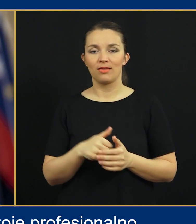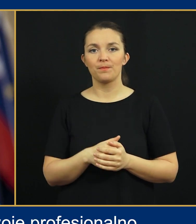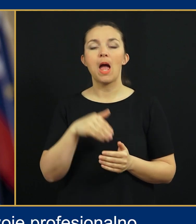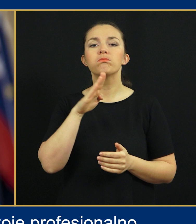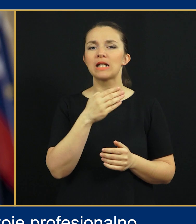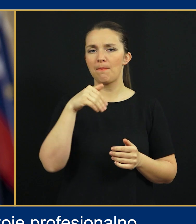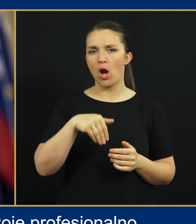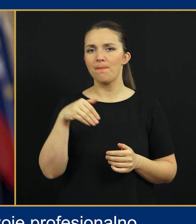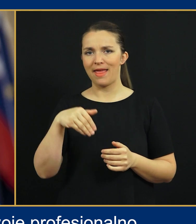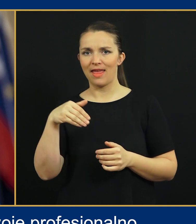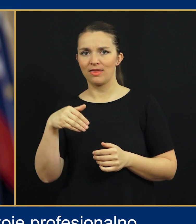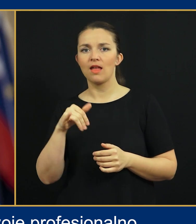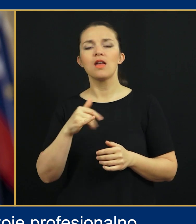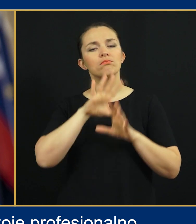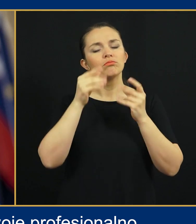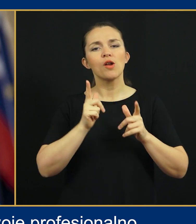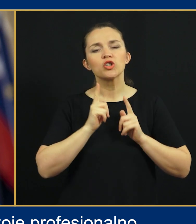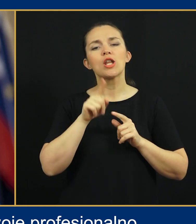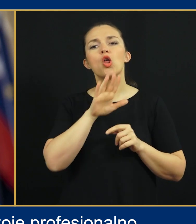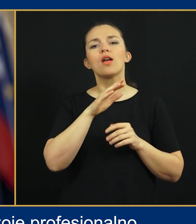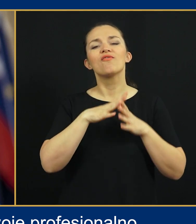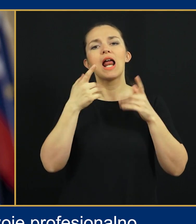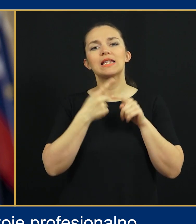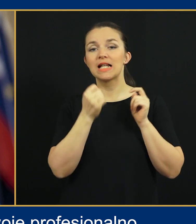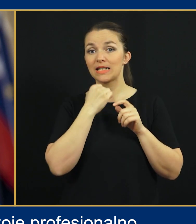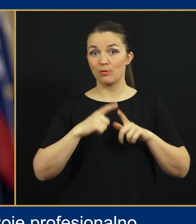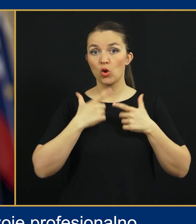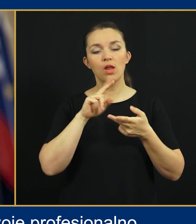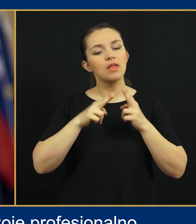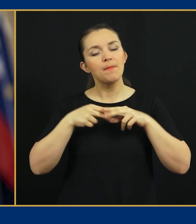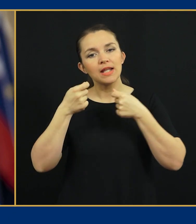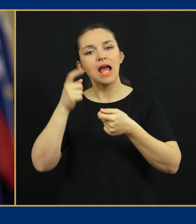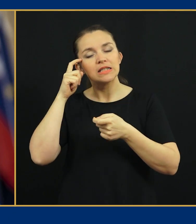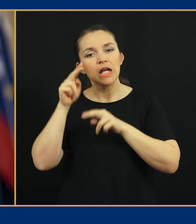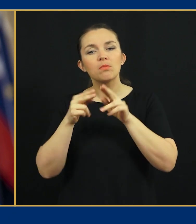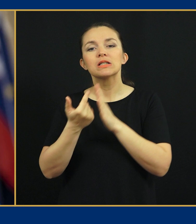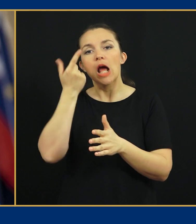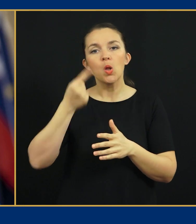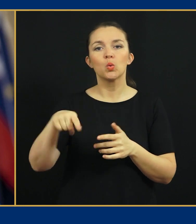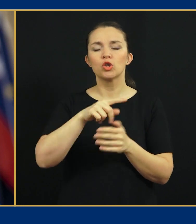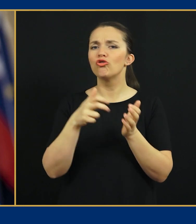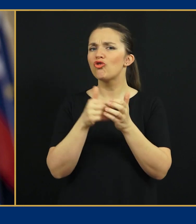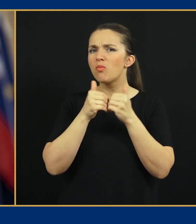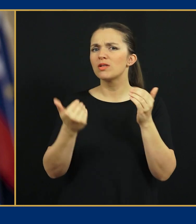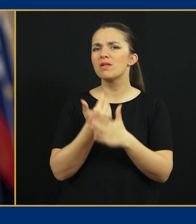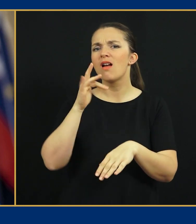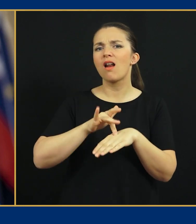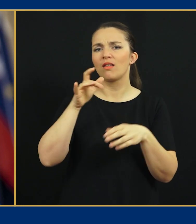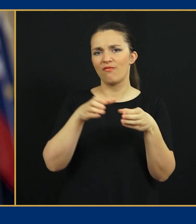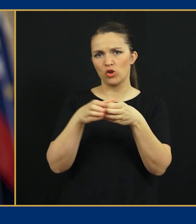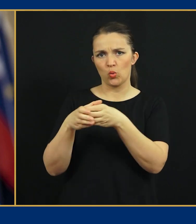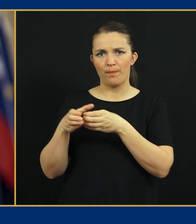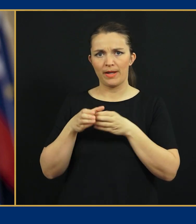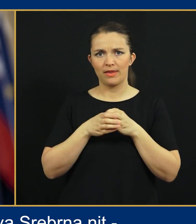Meden je vse svoje profesionalno in tudi velik del zasebnega življenja namenila skrbi za ljudi, še posebej za ranljive